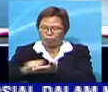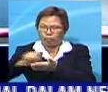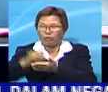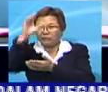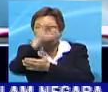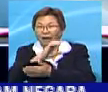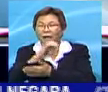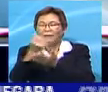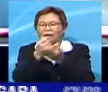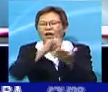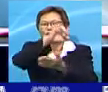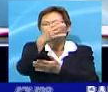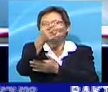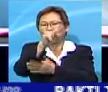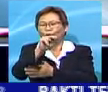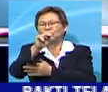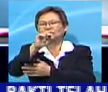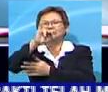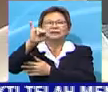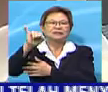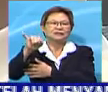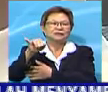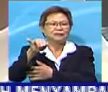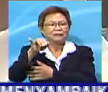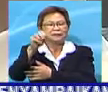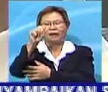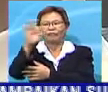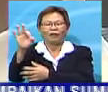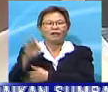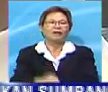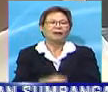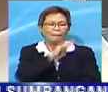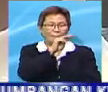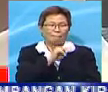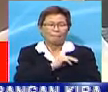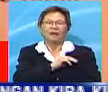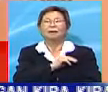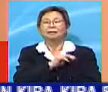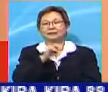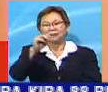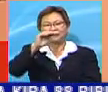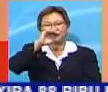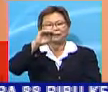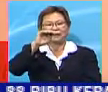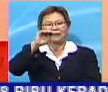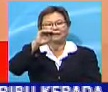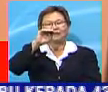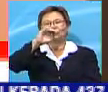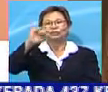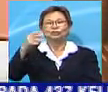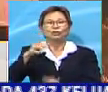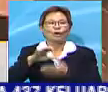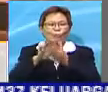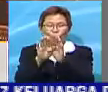Seni Johan Jaafar. Penasihat Sosiobudaya Kerajaan Tan Sri Dr. Rais Yatim melancarkan buku Jejak Seni Johan Jaafar